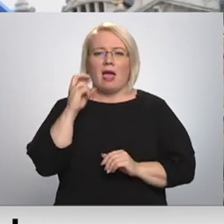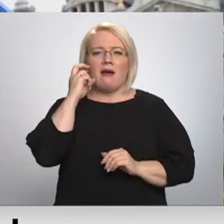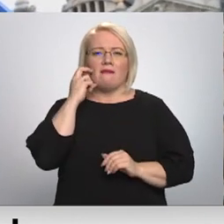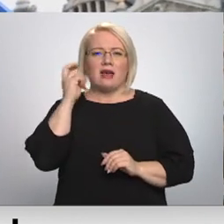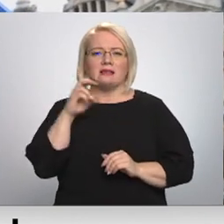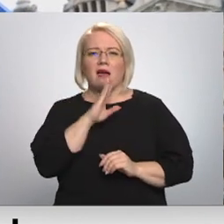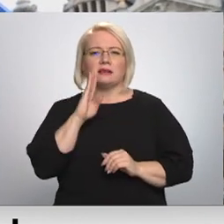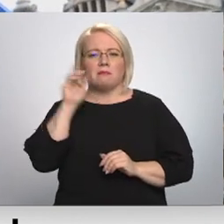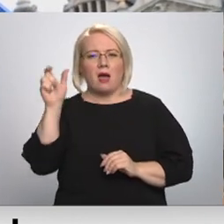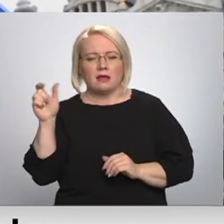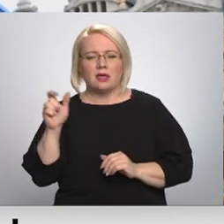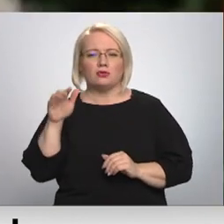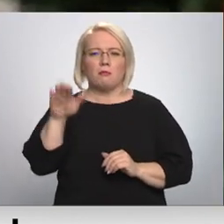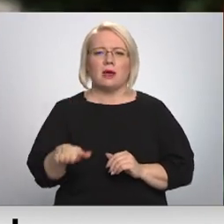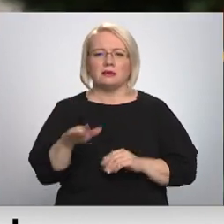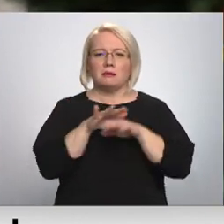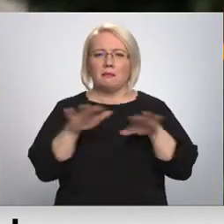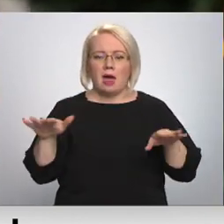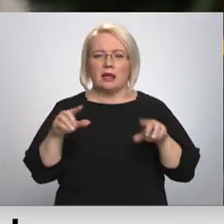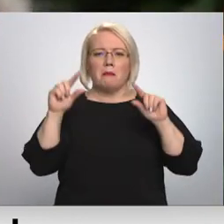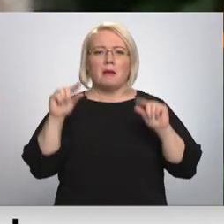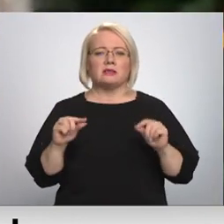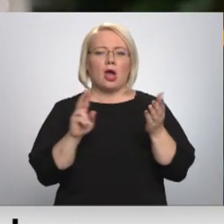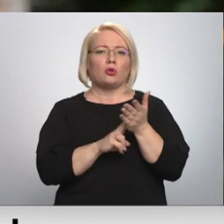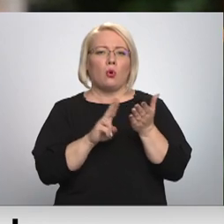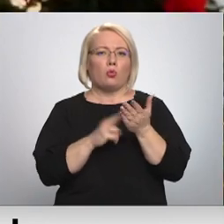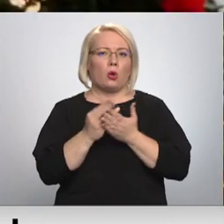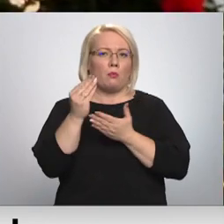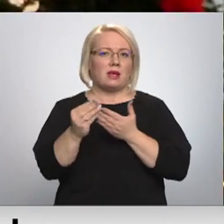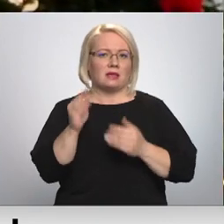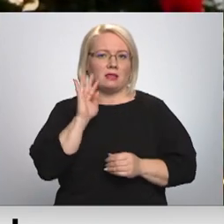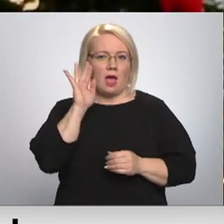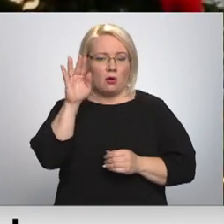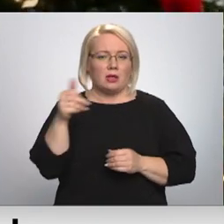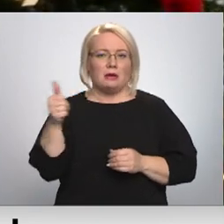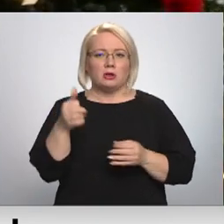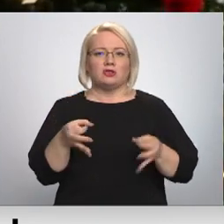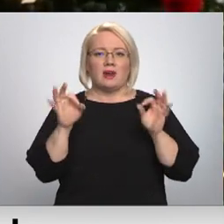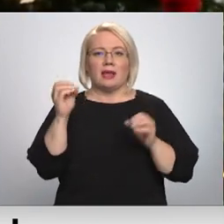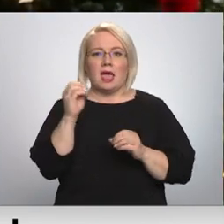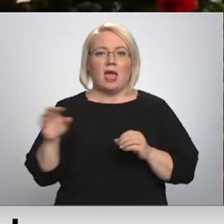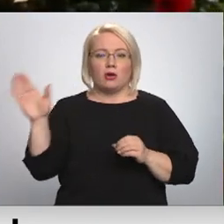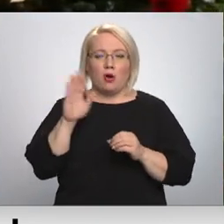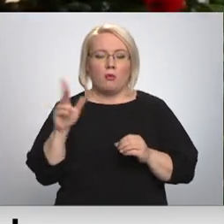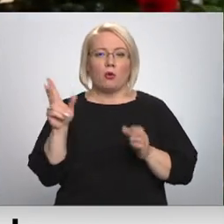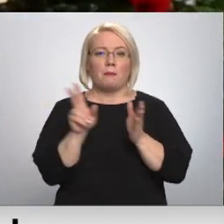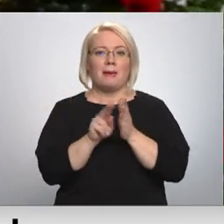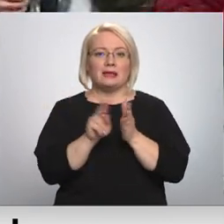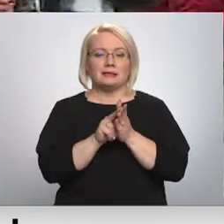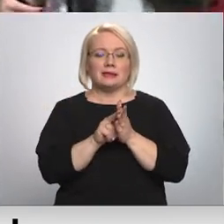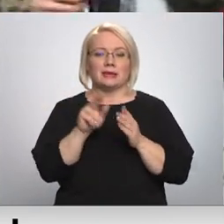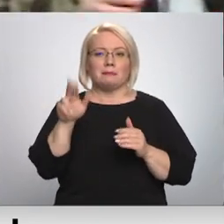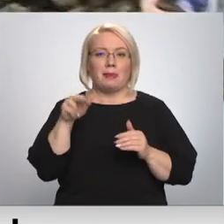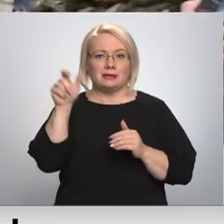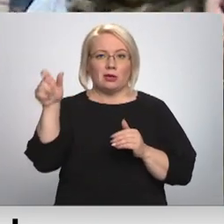mazāk bērni šobrīd nozīmē mazāk nodokļu maksātāju nākotnē. Īpaši svarīgi tas ir Eiropā, kur lielākoties pensijas šodienas